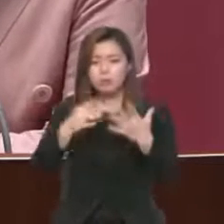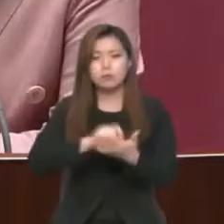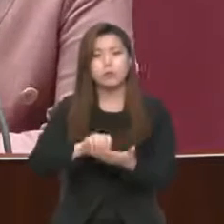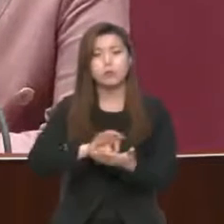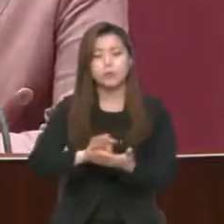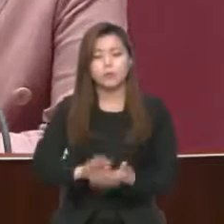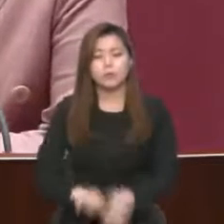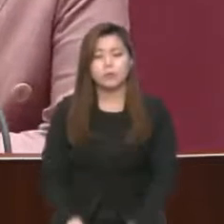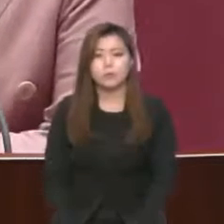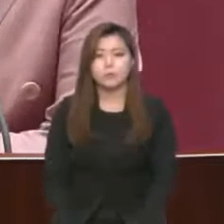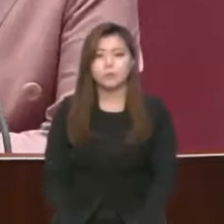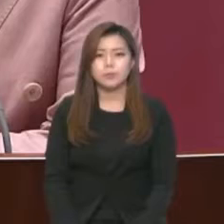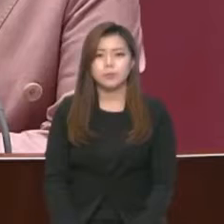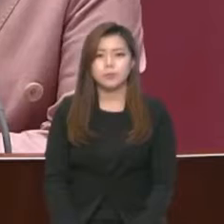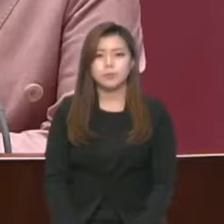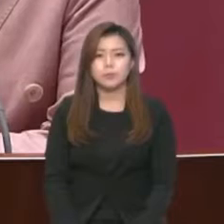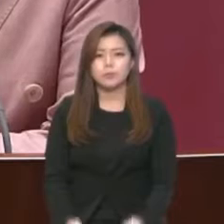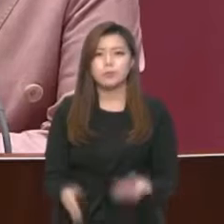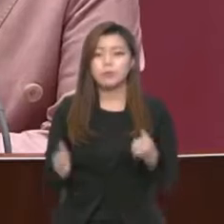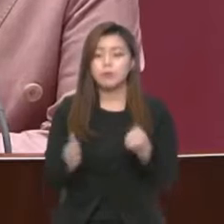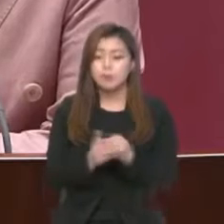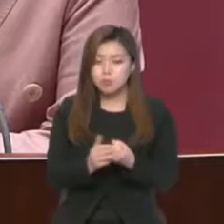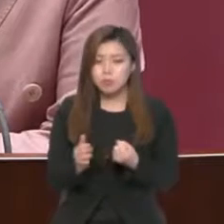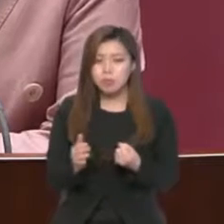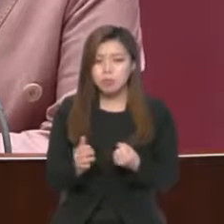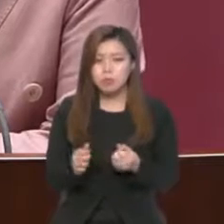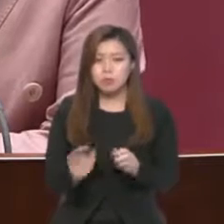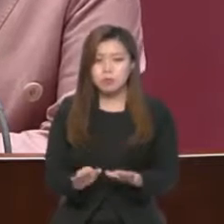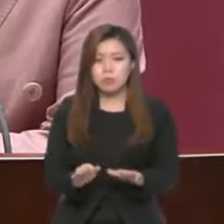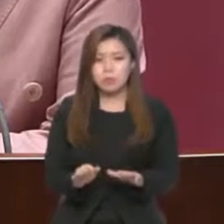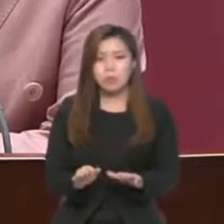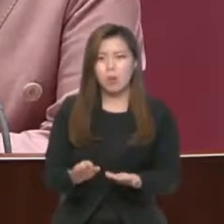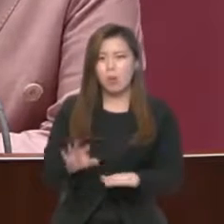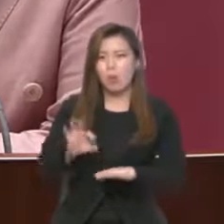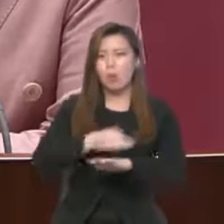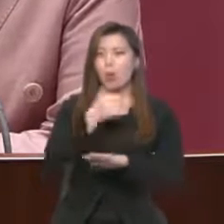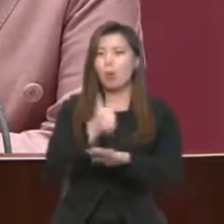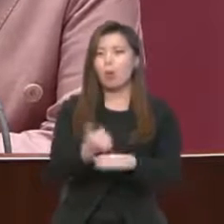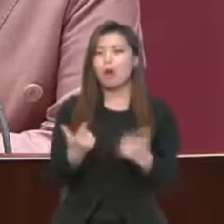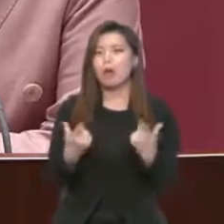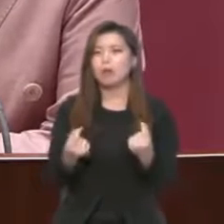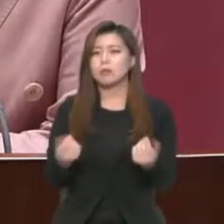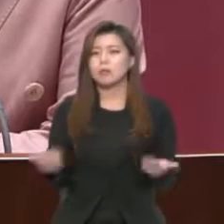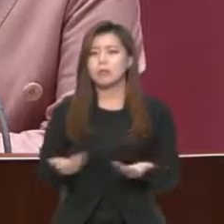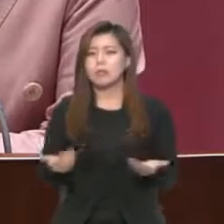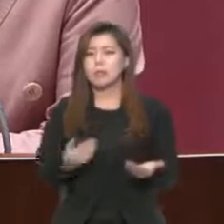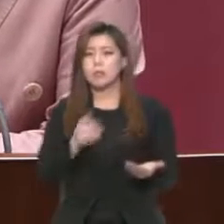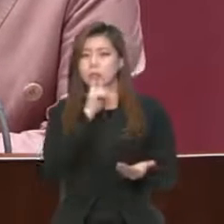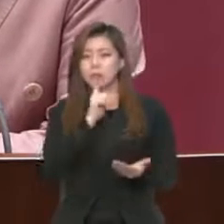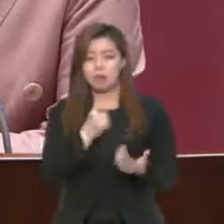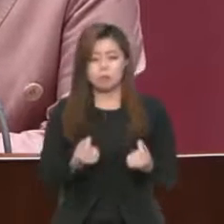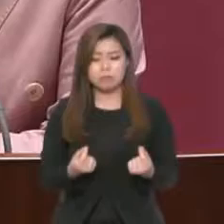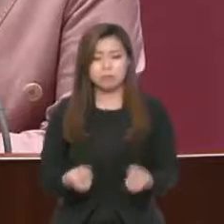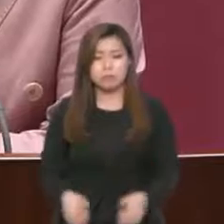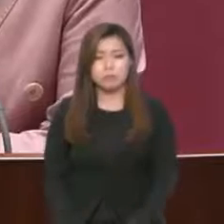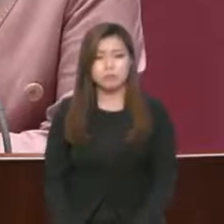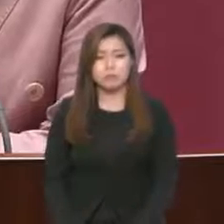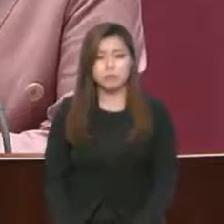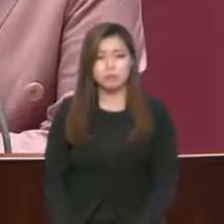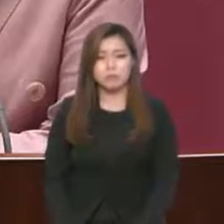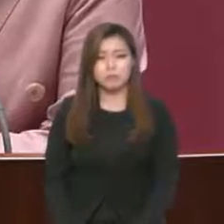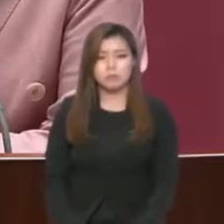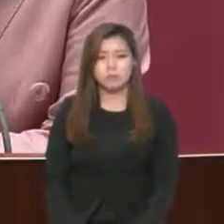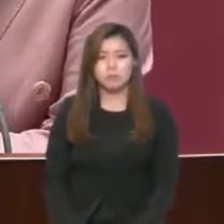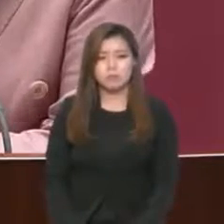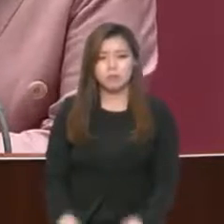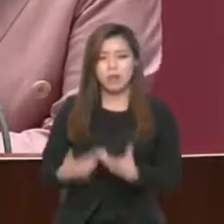말씀을 드립니다. 그래서 국민들은 이걸 황제 휴가, 황제 근무라고 하는 겁니다. 과연 엄마가 그냥 추미애